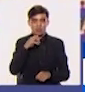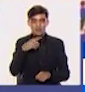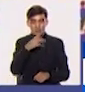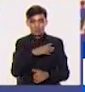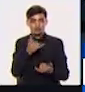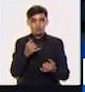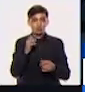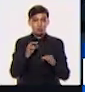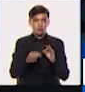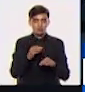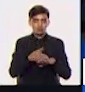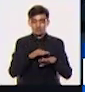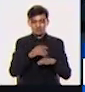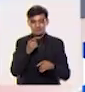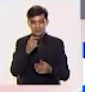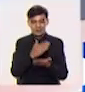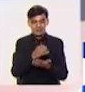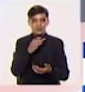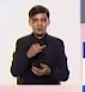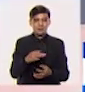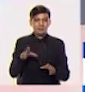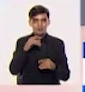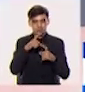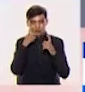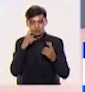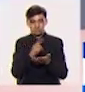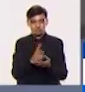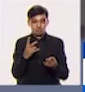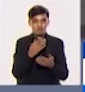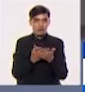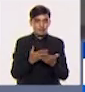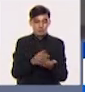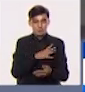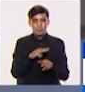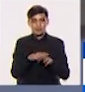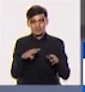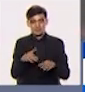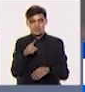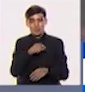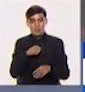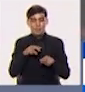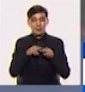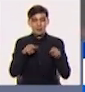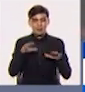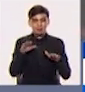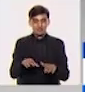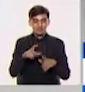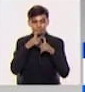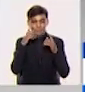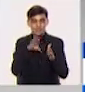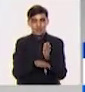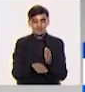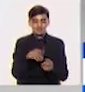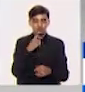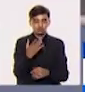жағдайы орташа ауыр деп бағаланған. Барлық елге бетперді киюді ескертіп жүрген министрдің парламентте бетпердесіз баяндама